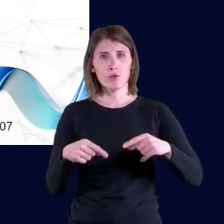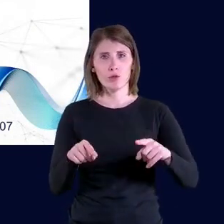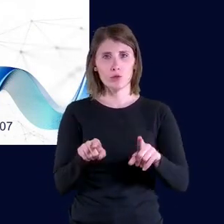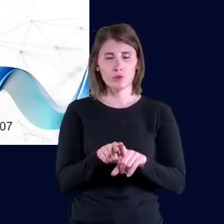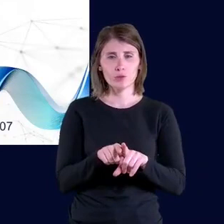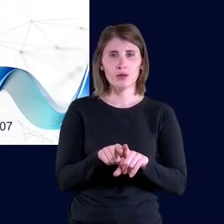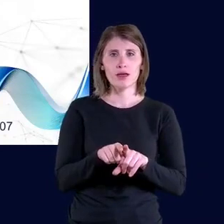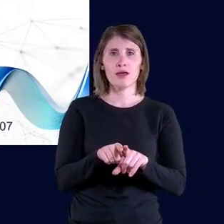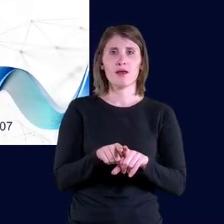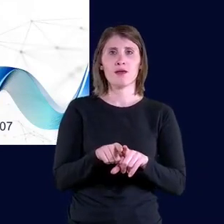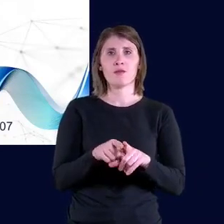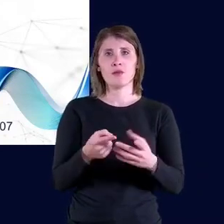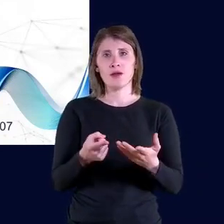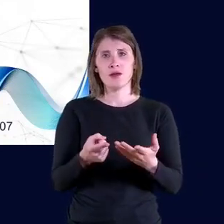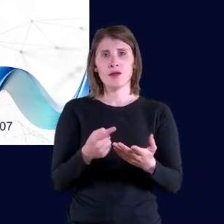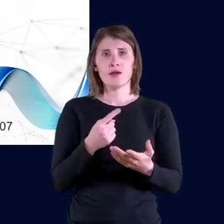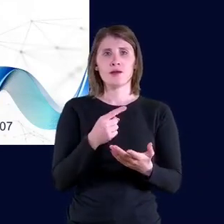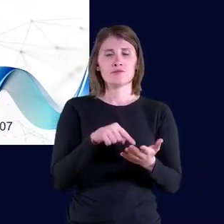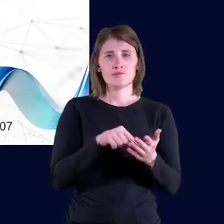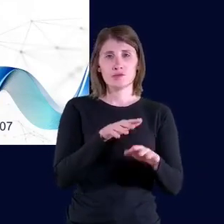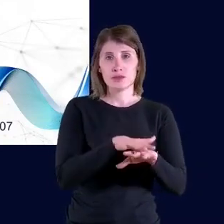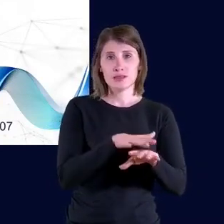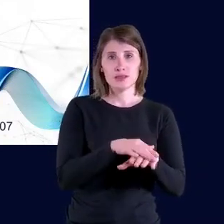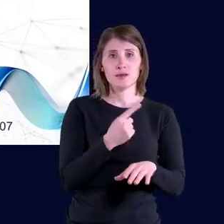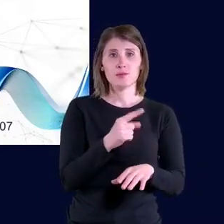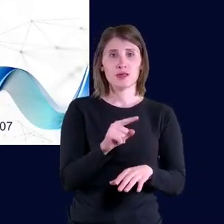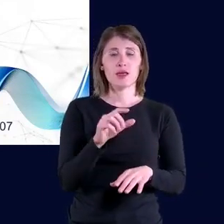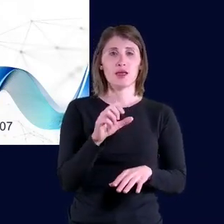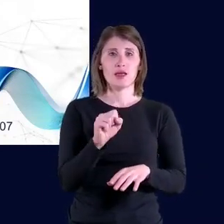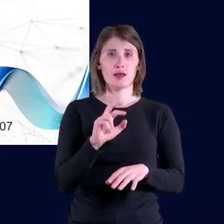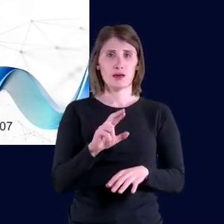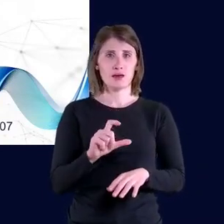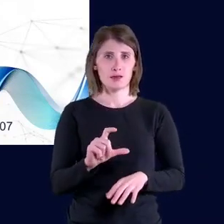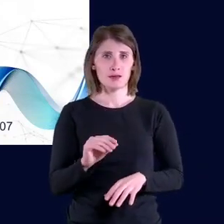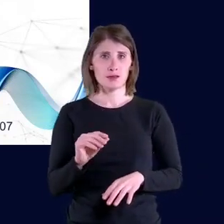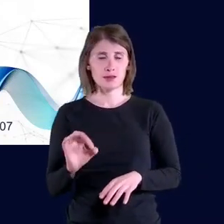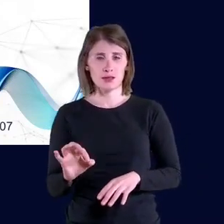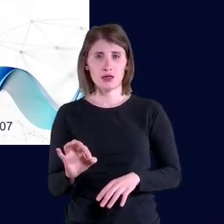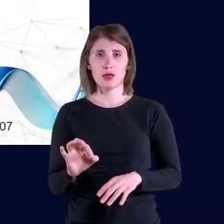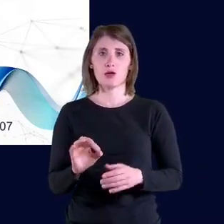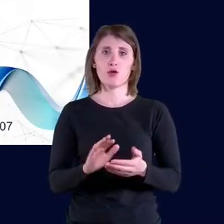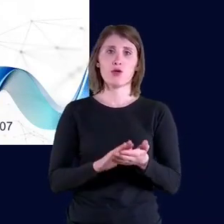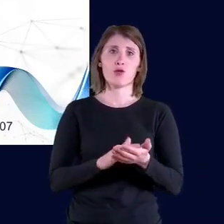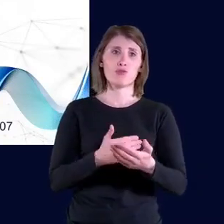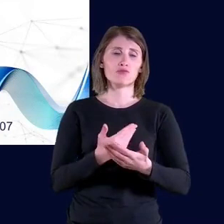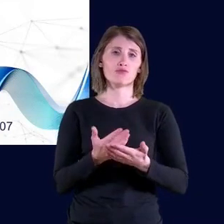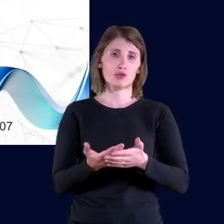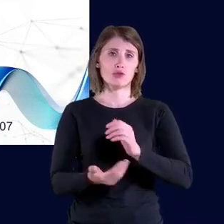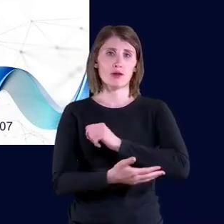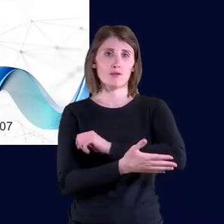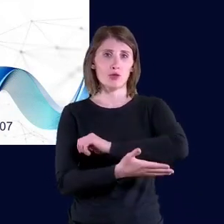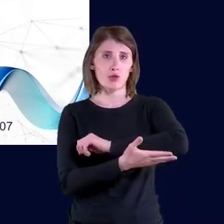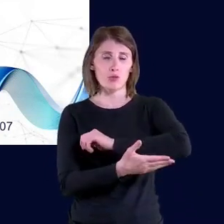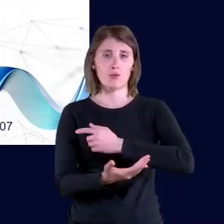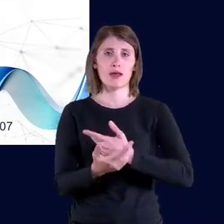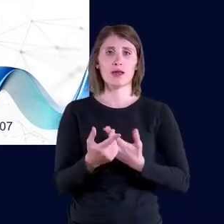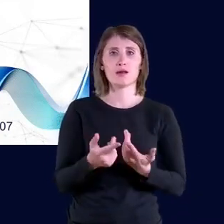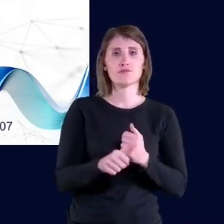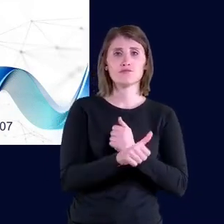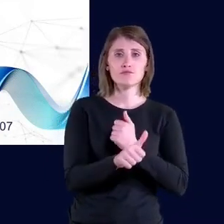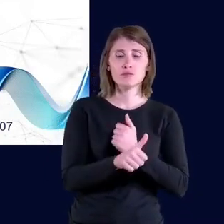wykonywanej przez standard co przy składowaniu obiektów Wspieramy na przykład dokumenty tekstowe graficzne